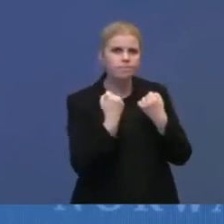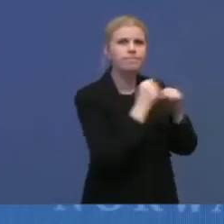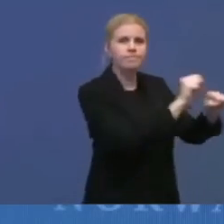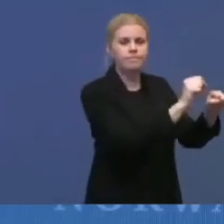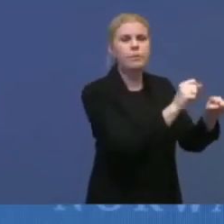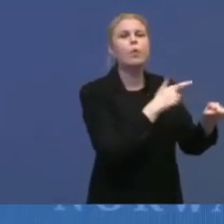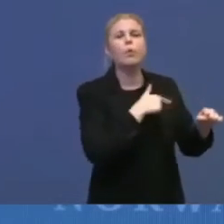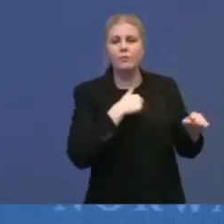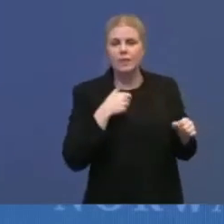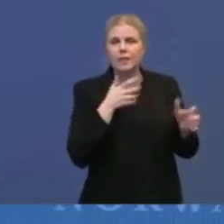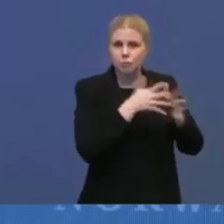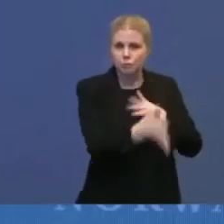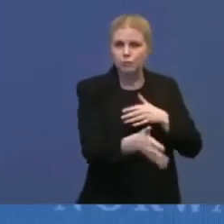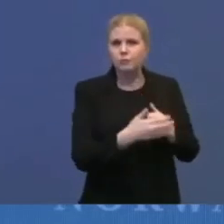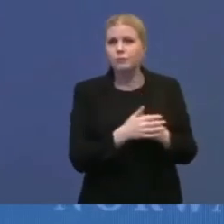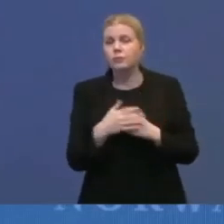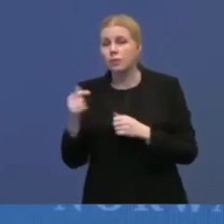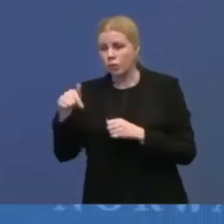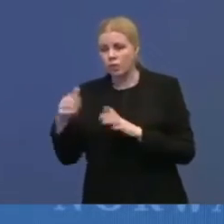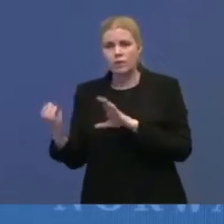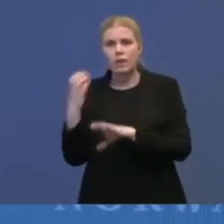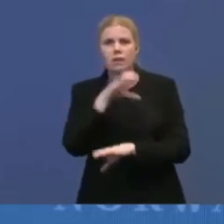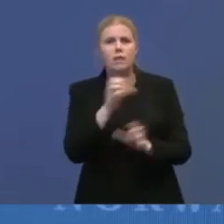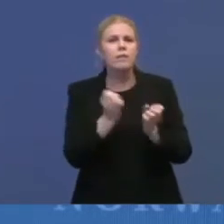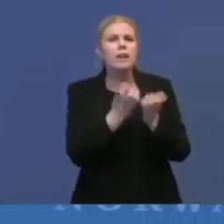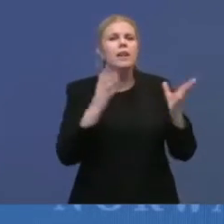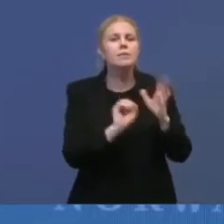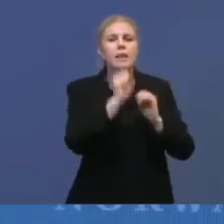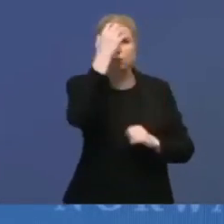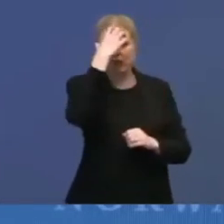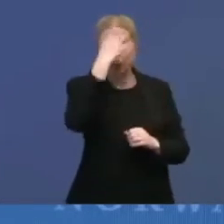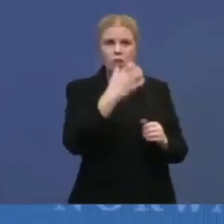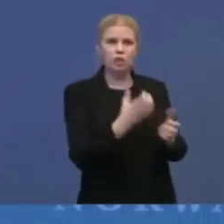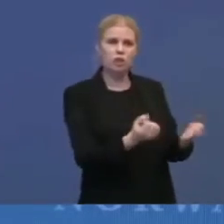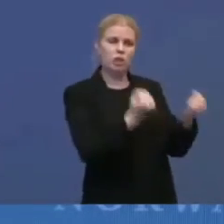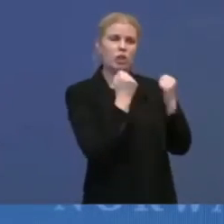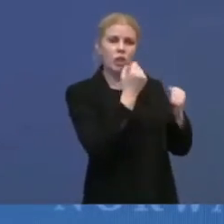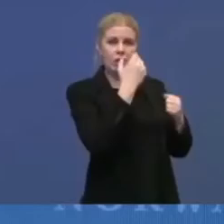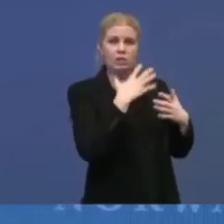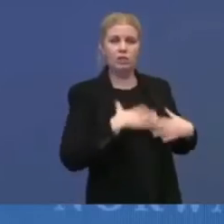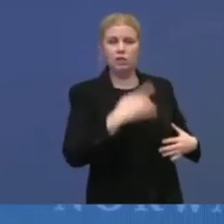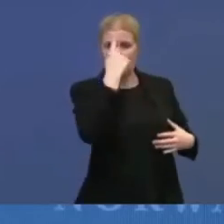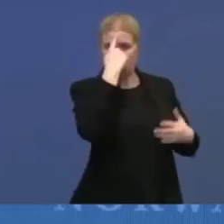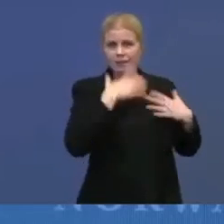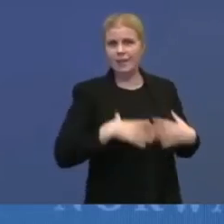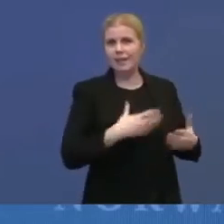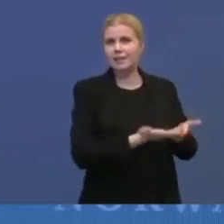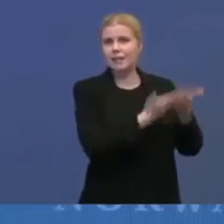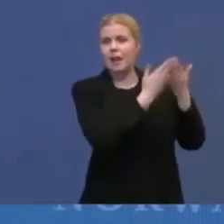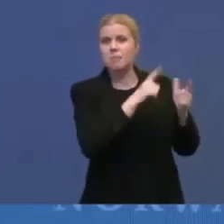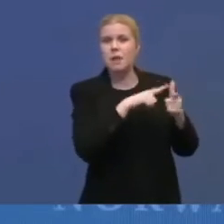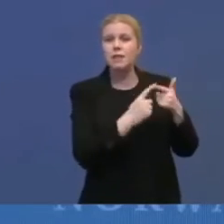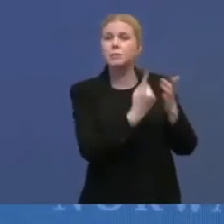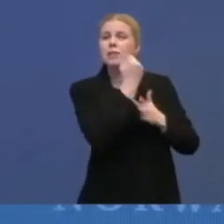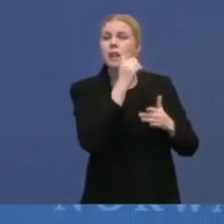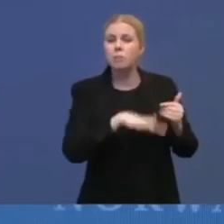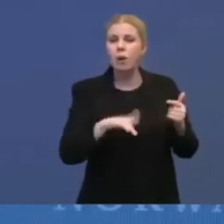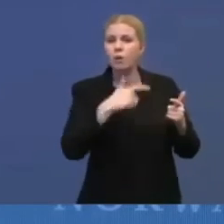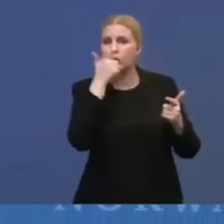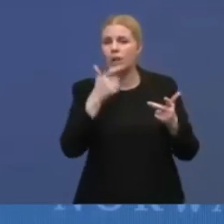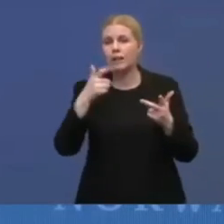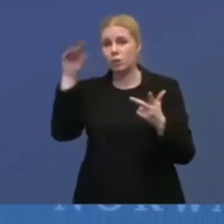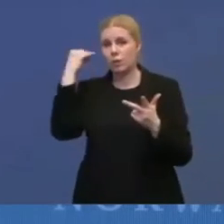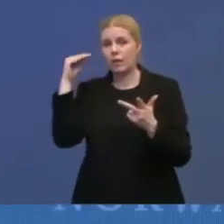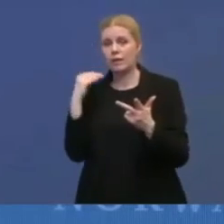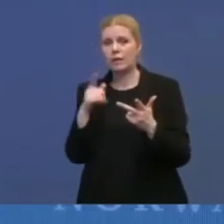si dhaan uyeleinno uaxanu umeelani lor miliyan o karoon si loxu ci aawamaad aafimaad ka dhimaad ka ya ahrhurti yadda iya ardaida.